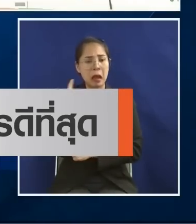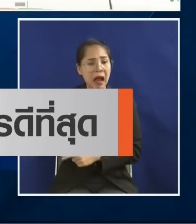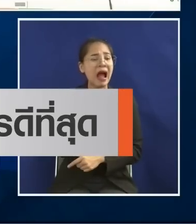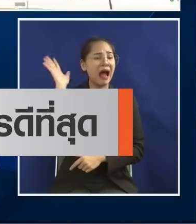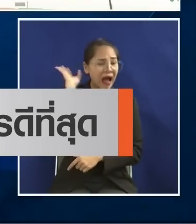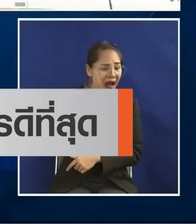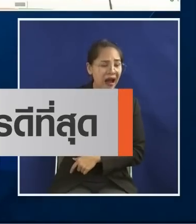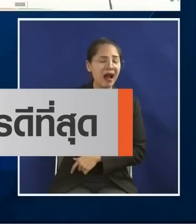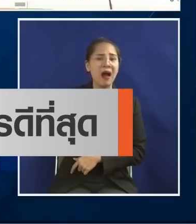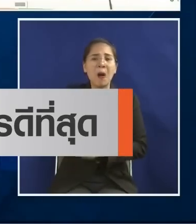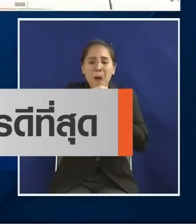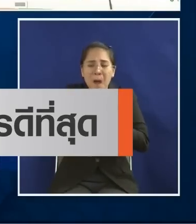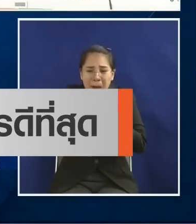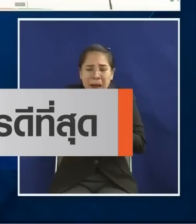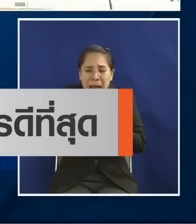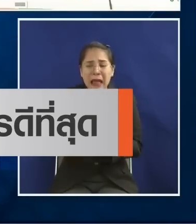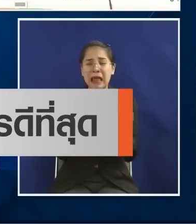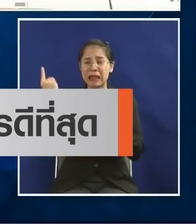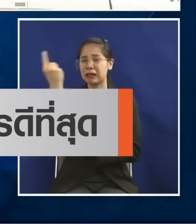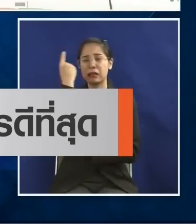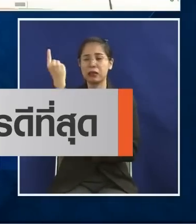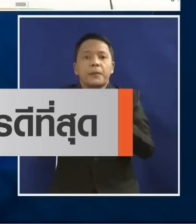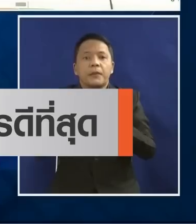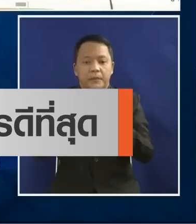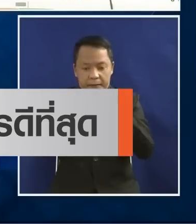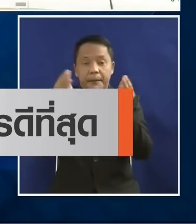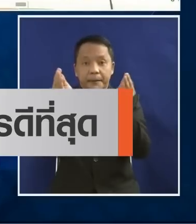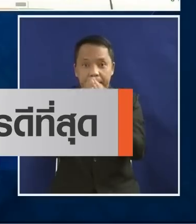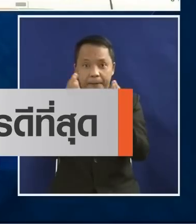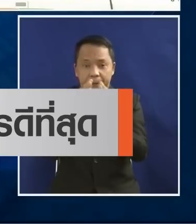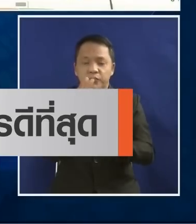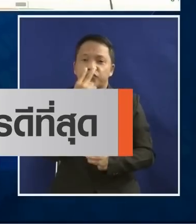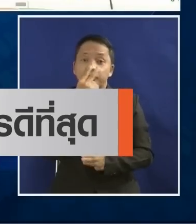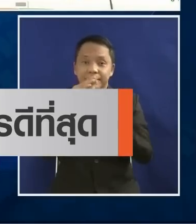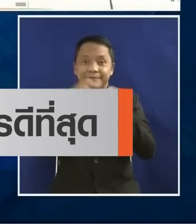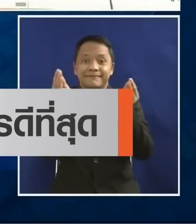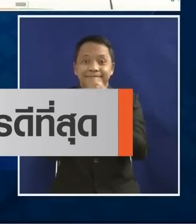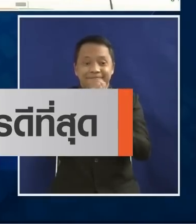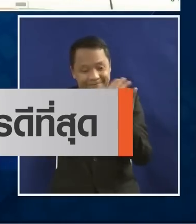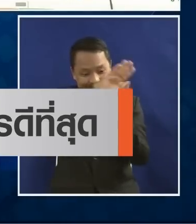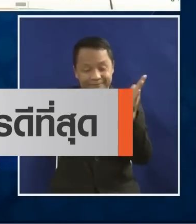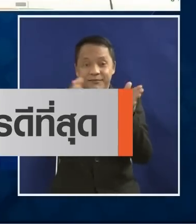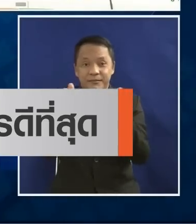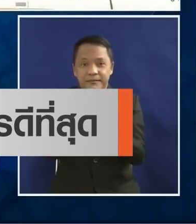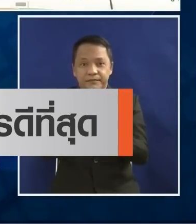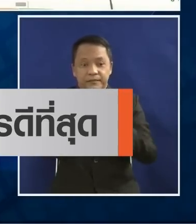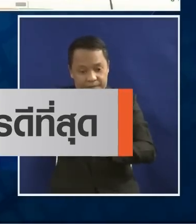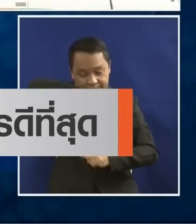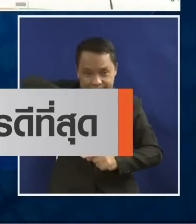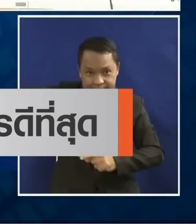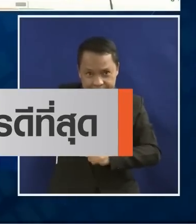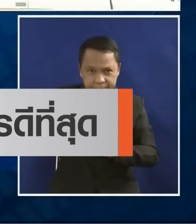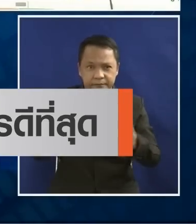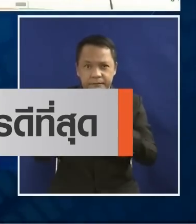เชื้อได้ดังนั้นภาพรวมตอนนี้ของการแพร่ระบาดรอบเดือนเมษายนพบผู้ติดเชื้อเพิ่มขึ้นต่อเนื่องแล้วกระจายไปทั่วประเท